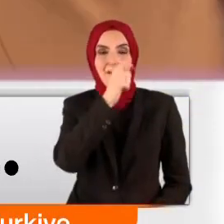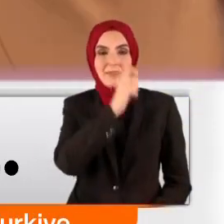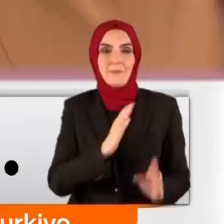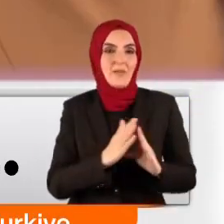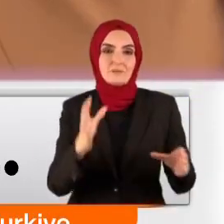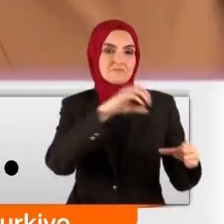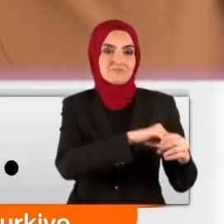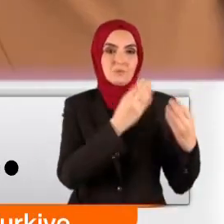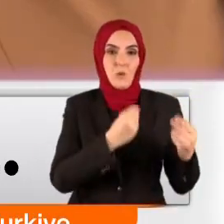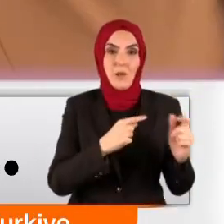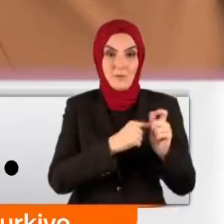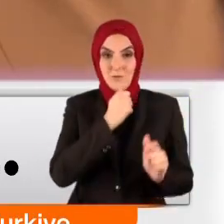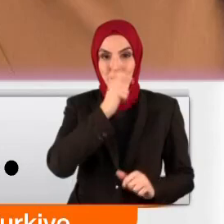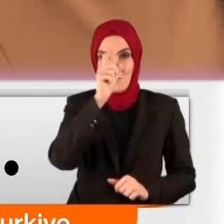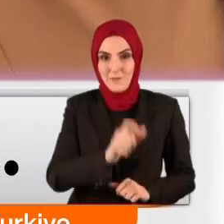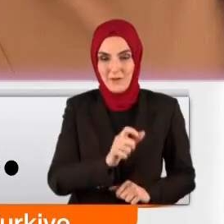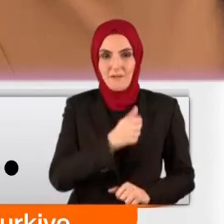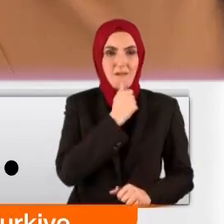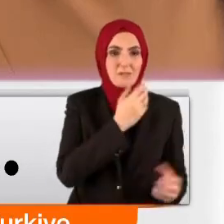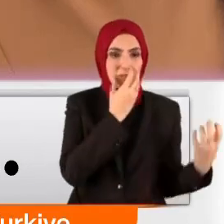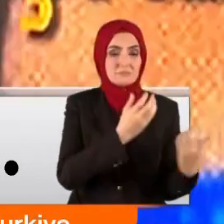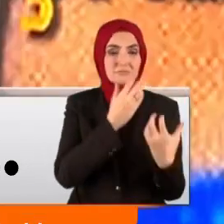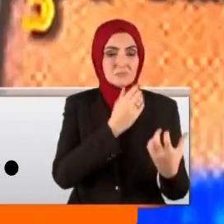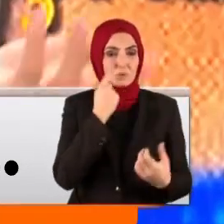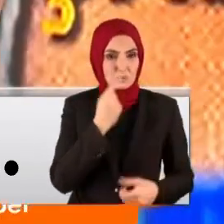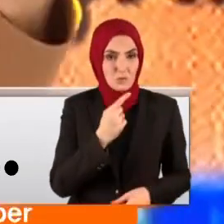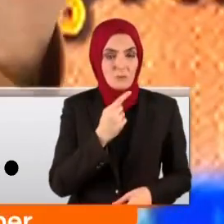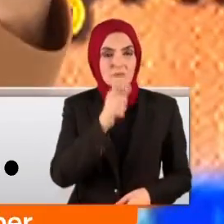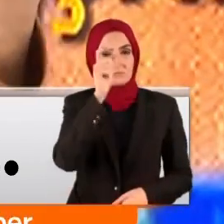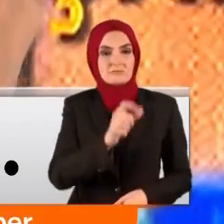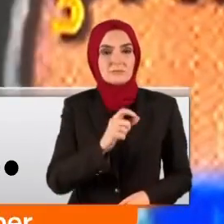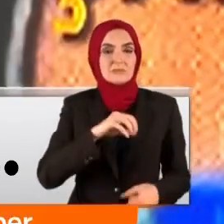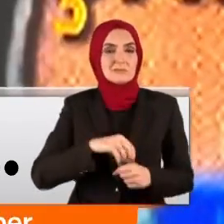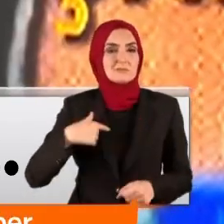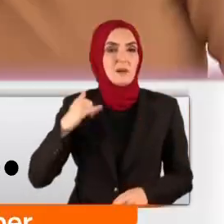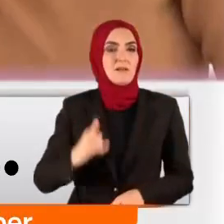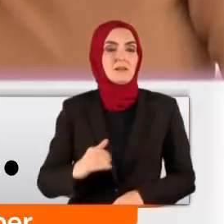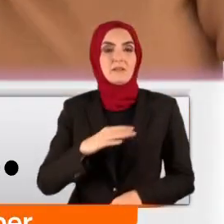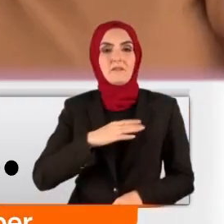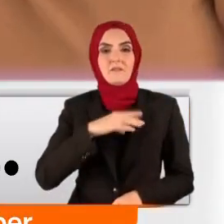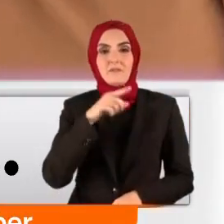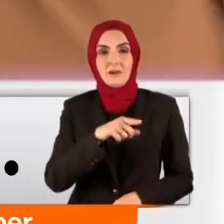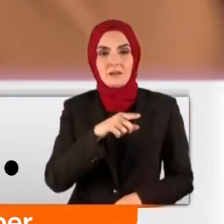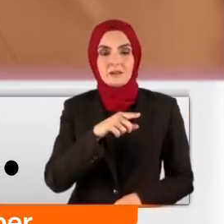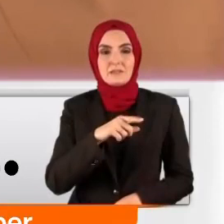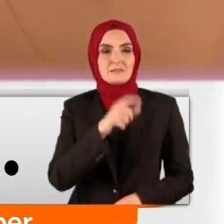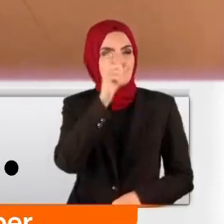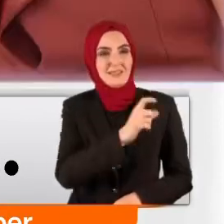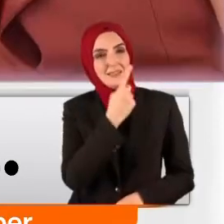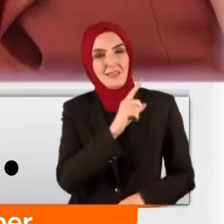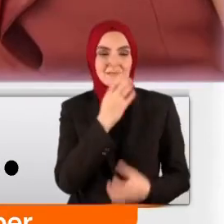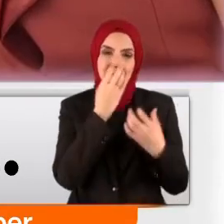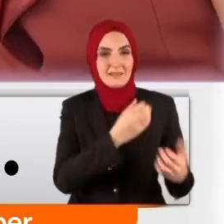Zeyrek'in babacan yaklaşımına karşılık hain planlar peşindeydi. Mehmet amcaya diyor, gel diyor seni evlendirelim. Kimle tanıştırdı sizi? Şadına